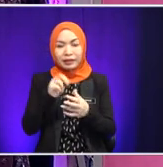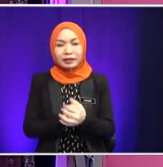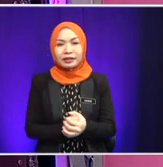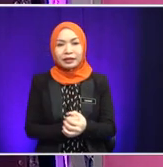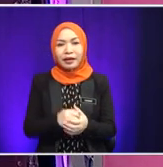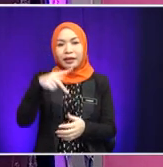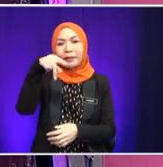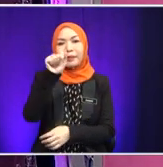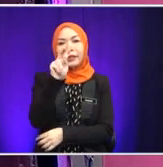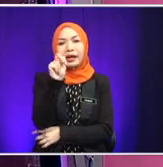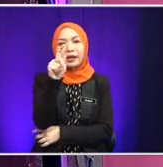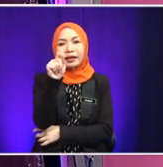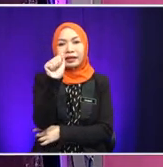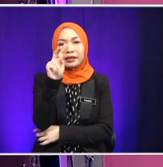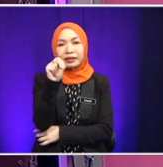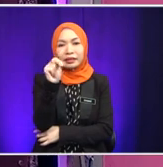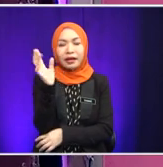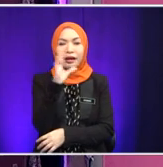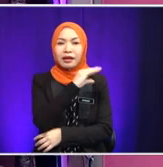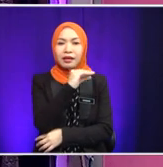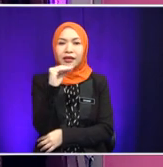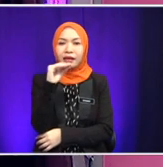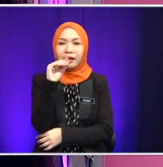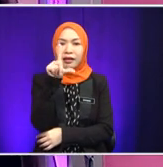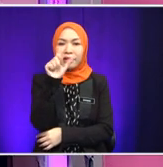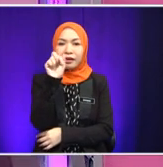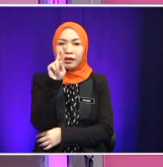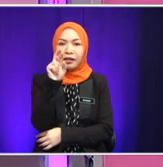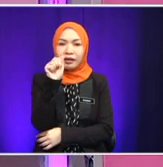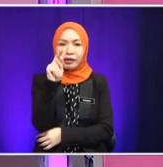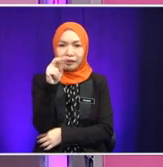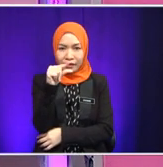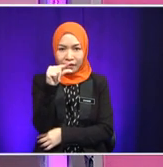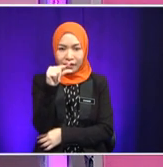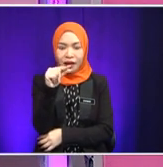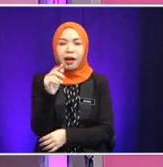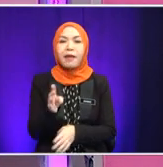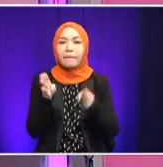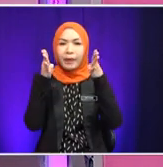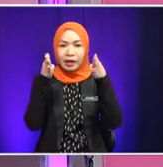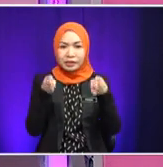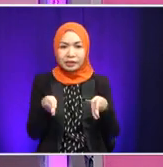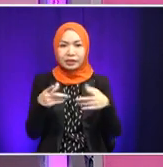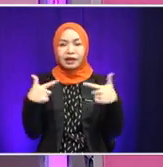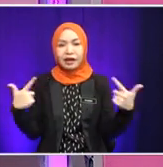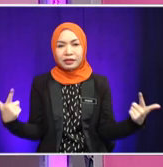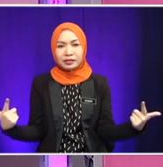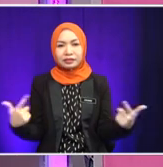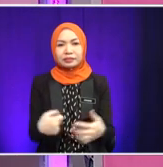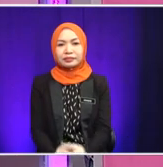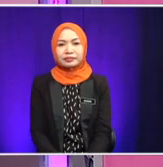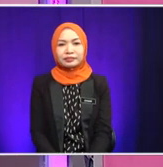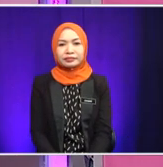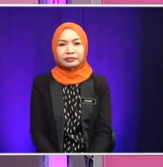masing-masing contohnya saya ambil contohnya masyarakat Cina bila mereka adanya satu kematian dan sebagainya mereka akan